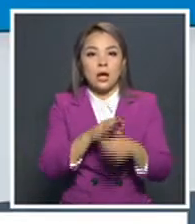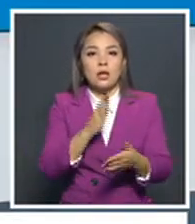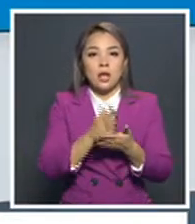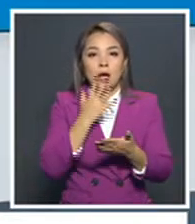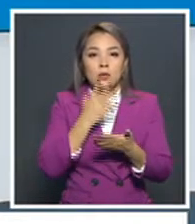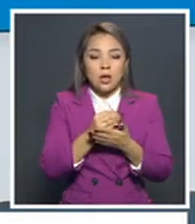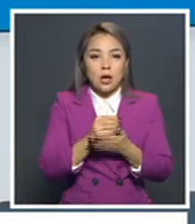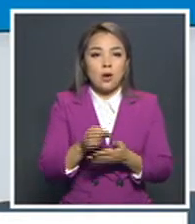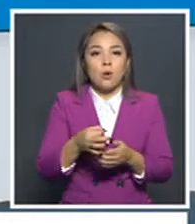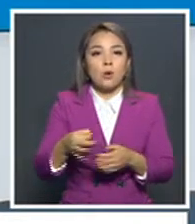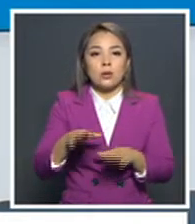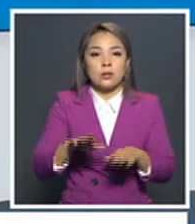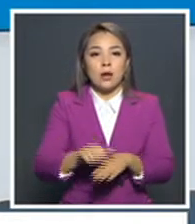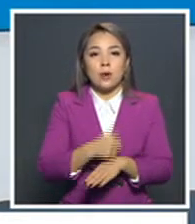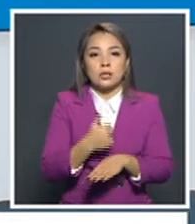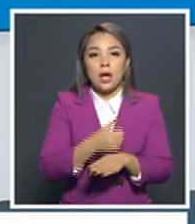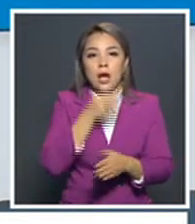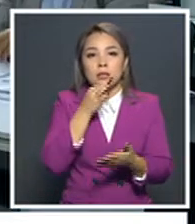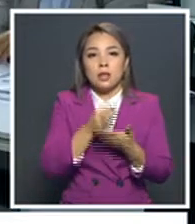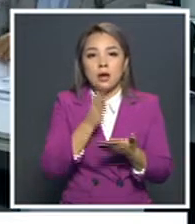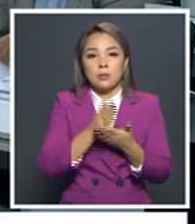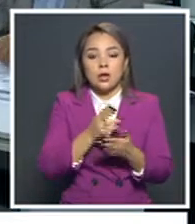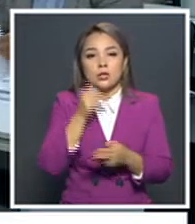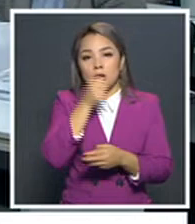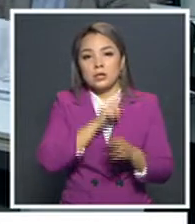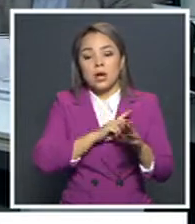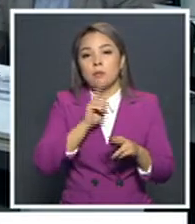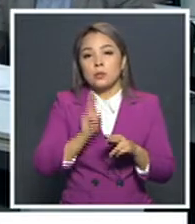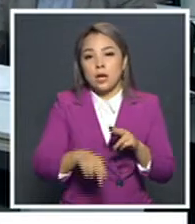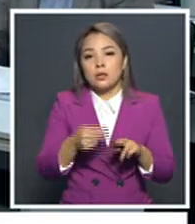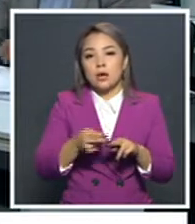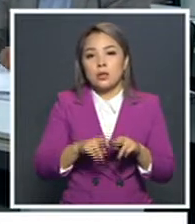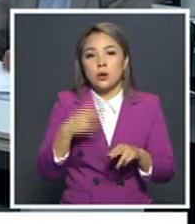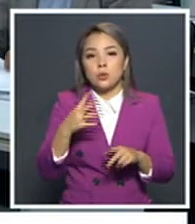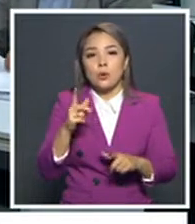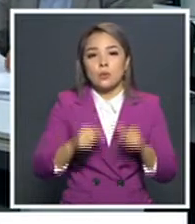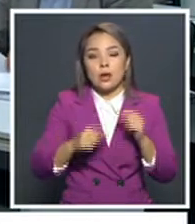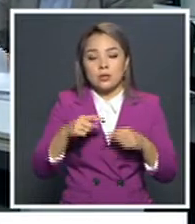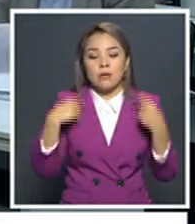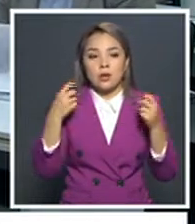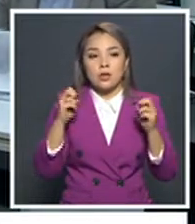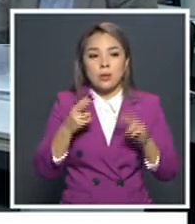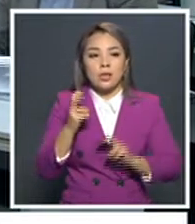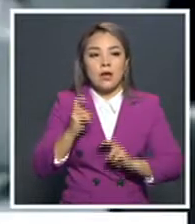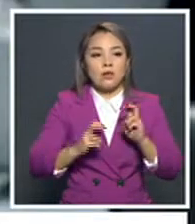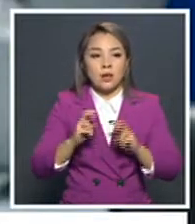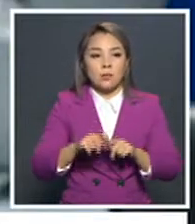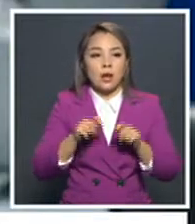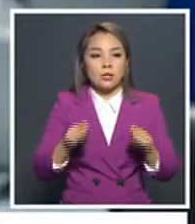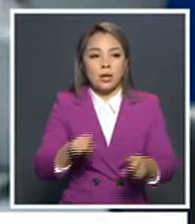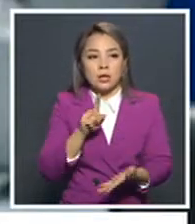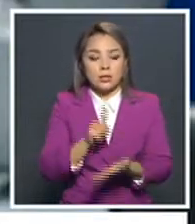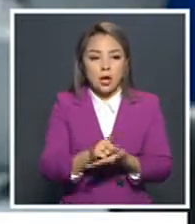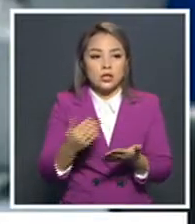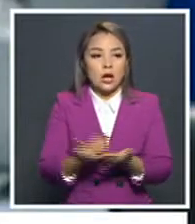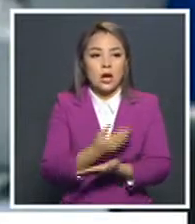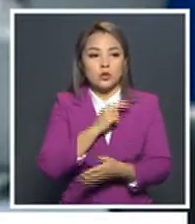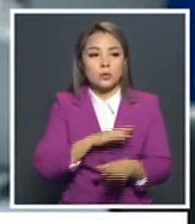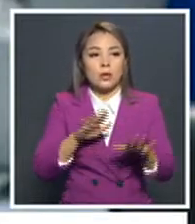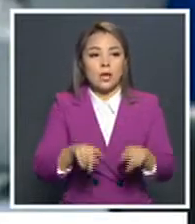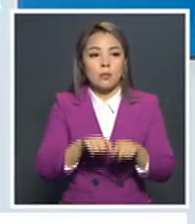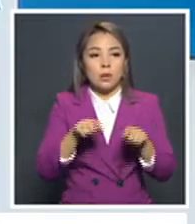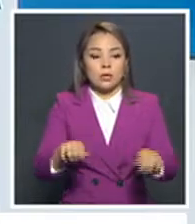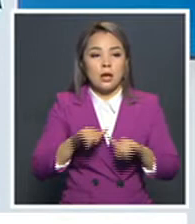Болат Бақауов айтты. Оның сөзінше, жыл соңына дейін аймақта 4 сүт фермасы ашылады. Соның арқасында жаңа жұмыс орындары